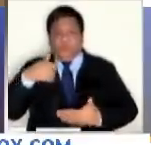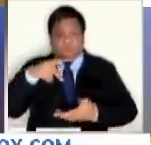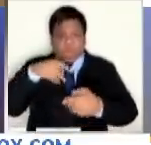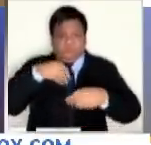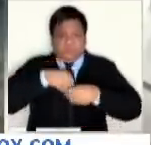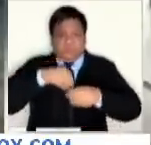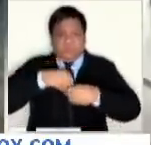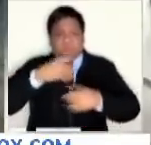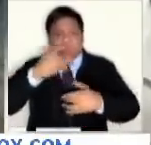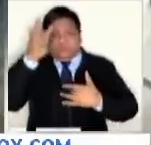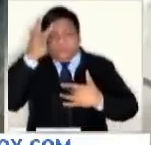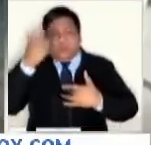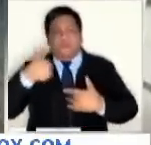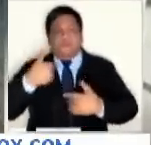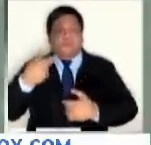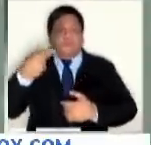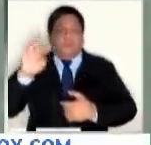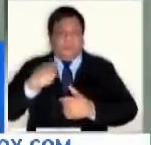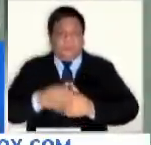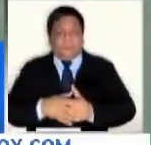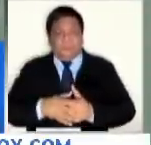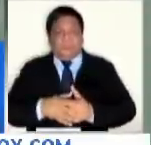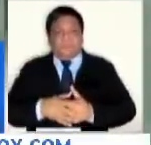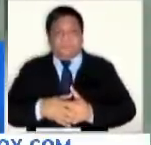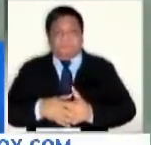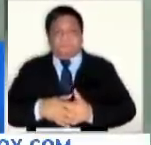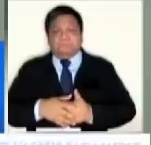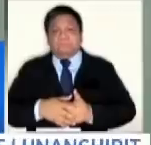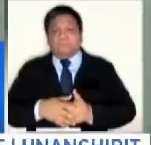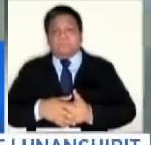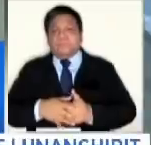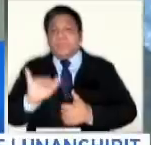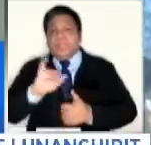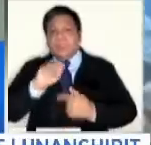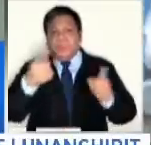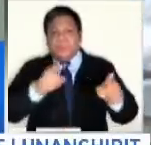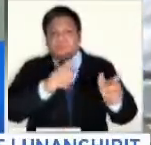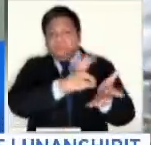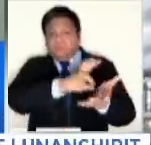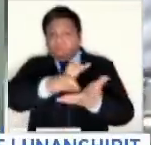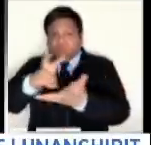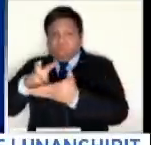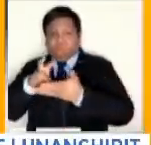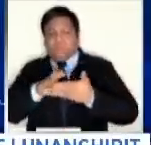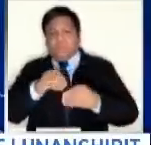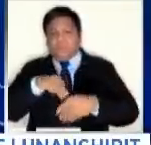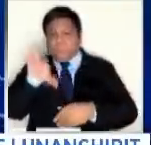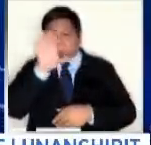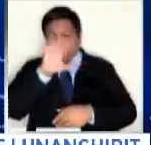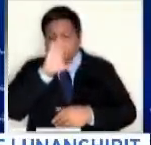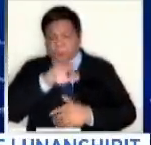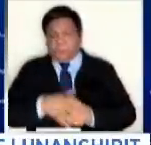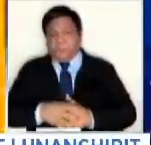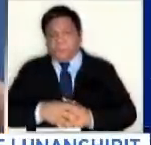blood pressure. Ganito rin ang nangyari sa iba pang mga syudad at bayan sa Cebu.